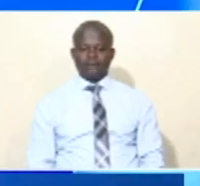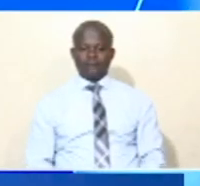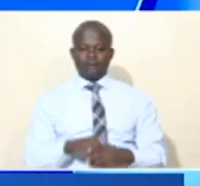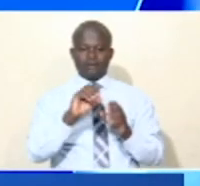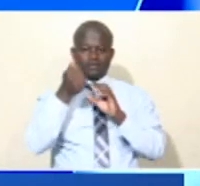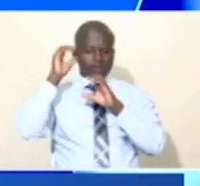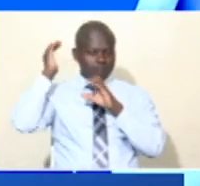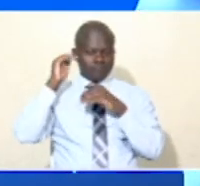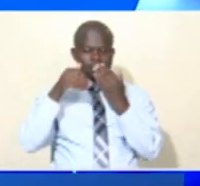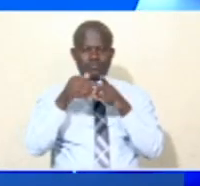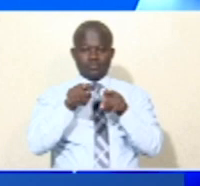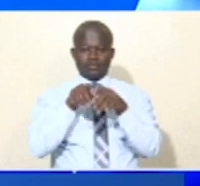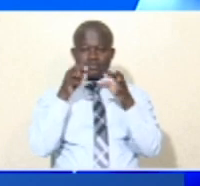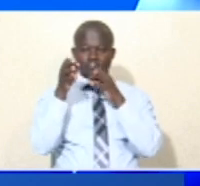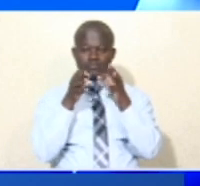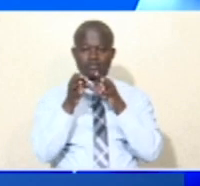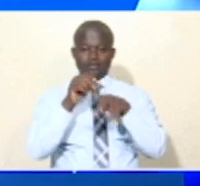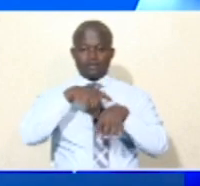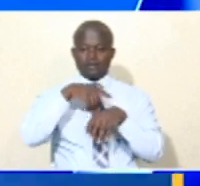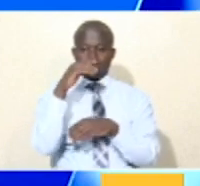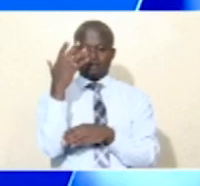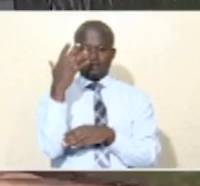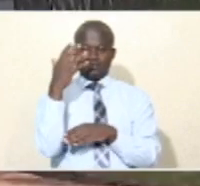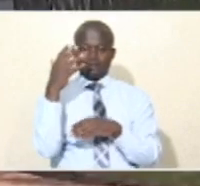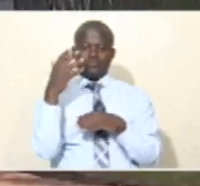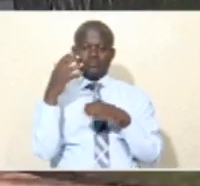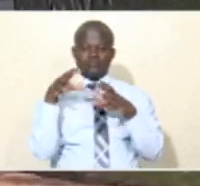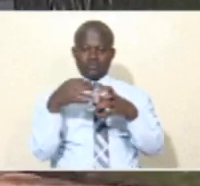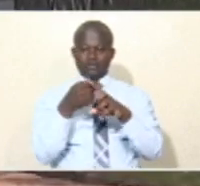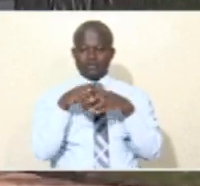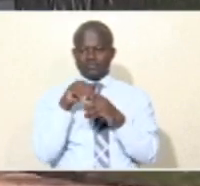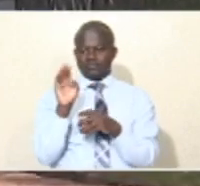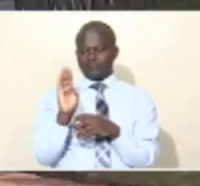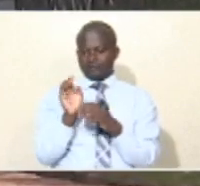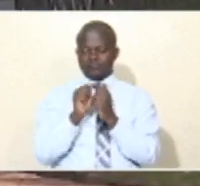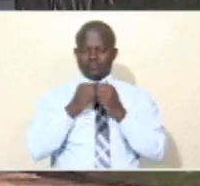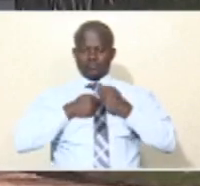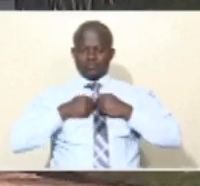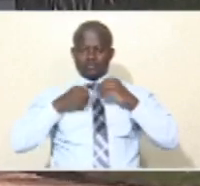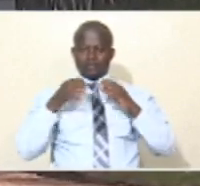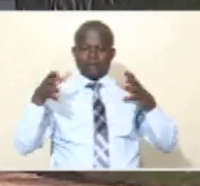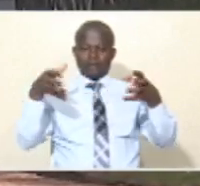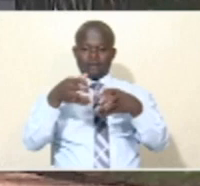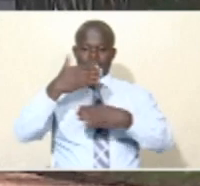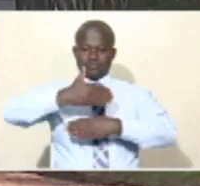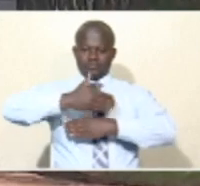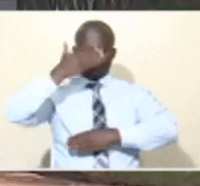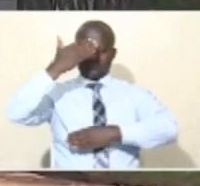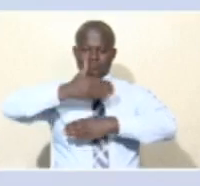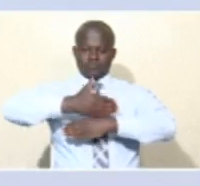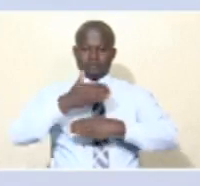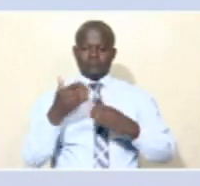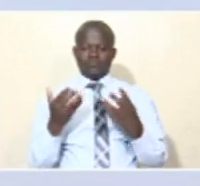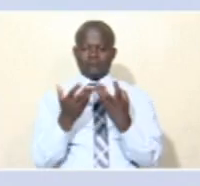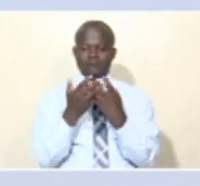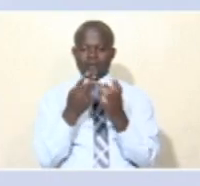muyandi makuru nkuko twari twanabigarutseho isatanu itsinda riturutse mu Burundi n'iry'abanyarwanda ryahuriye ku mupaka uhuza ibihugu byombi ku ruhande rw'u